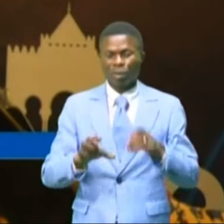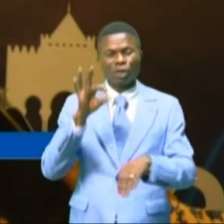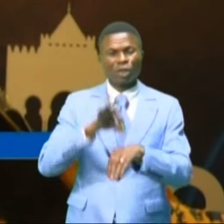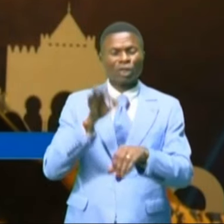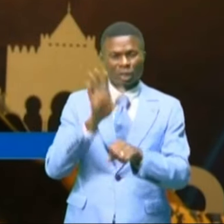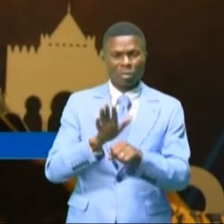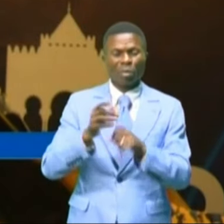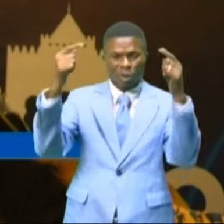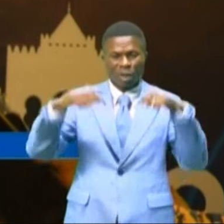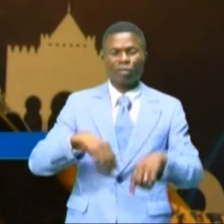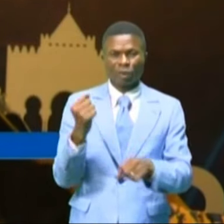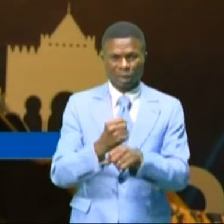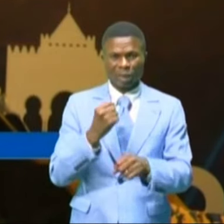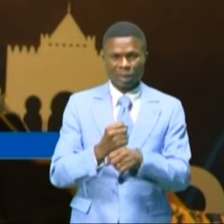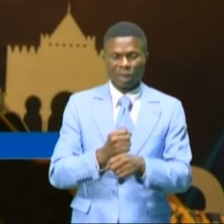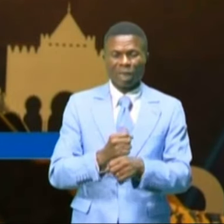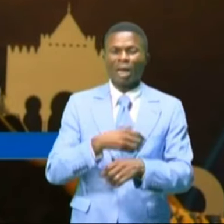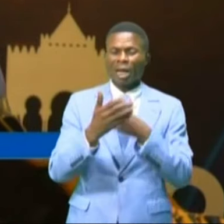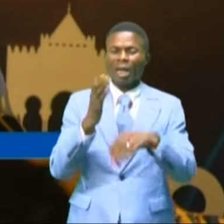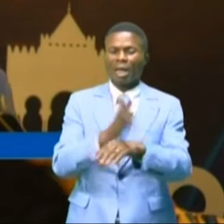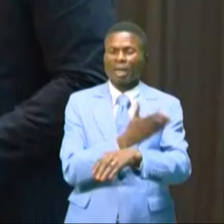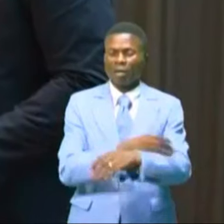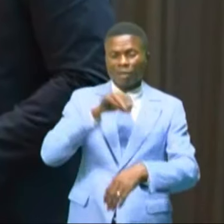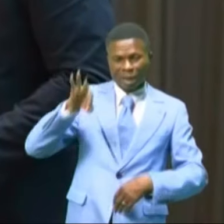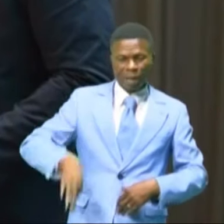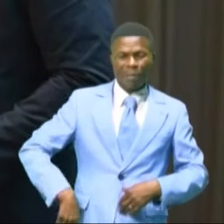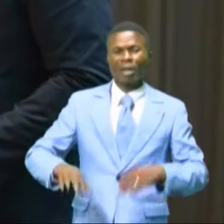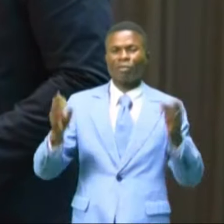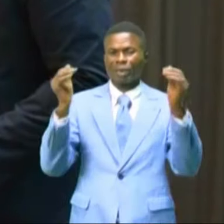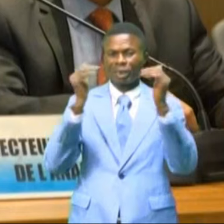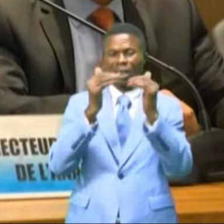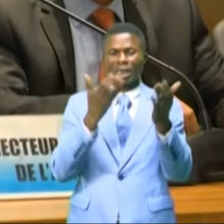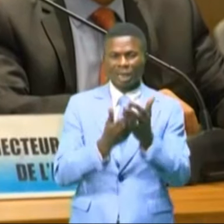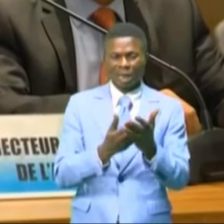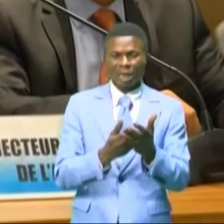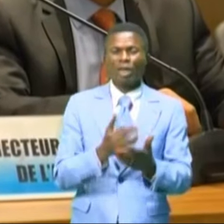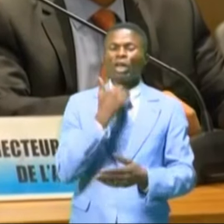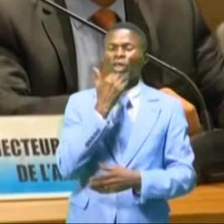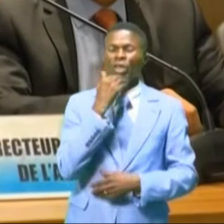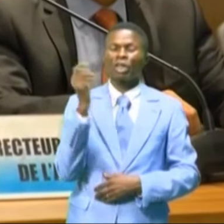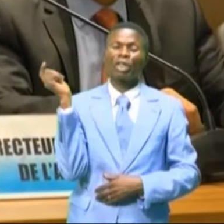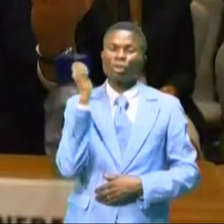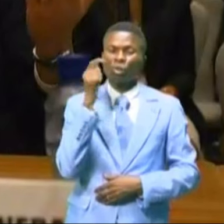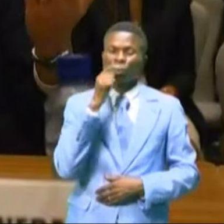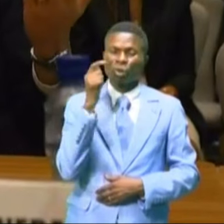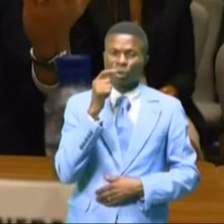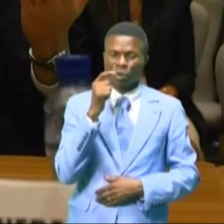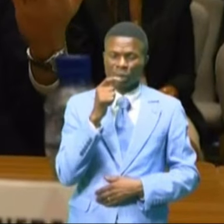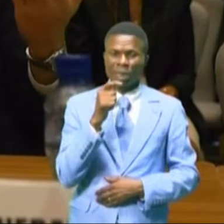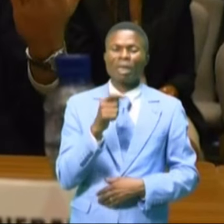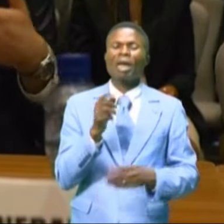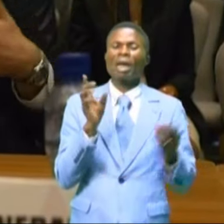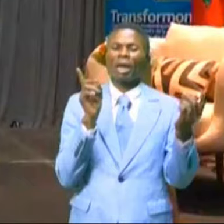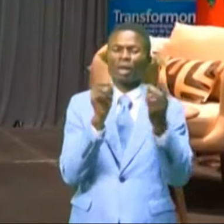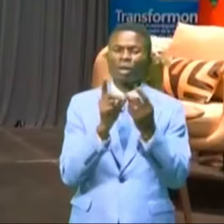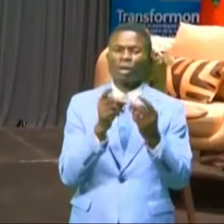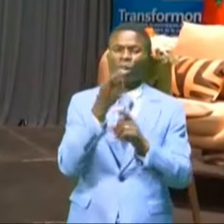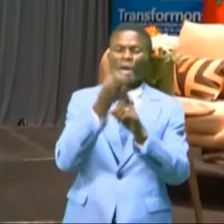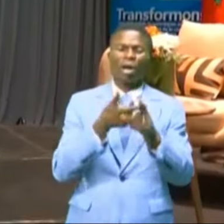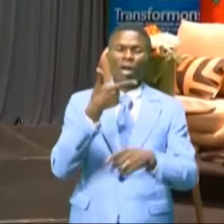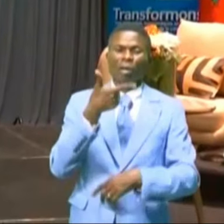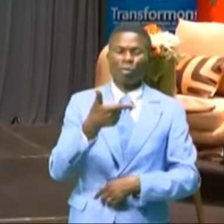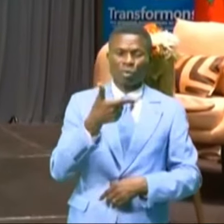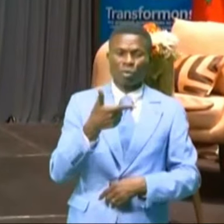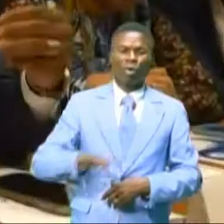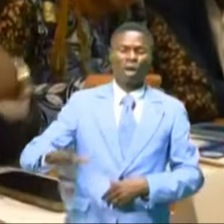opportunités d'investir et de faire des affaires gagnant-gagnant. Cette mission marocaine fait suite à celle congolaise tenue en février dernier à Rabat